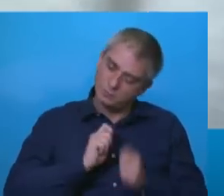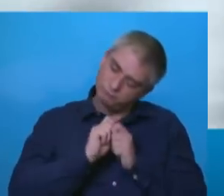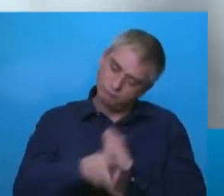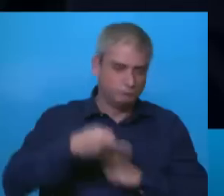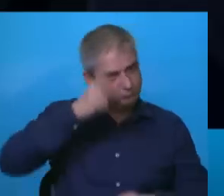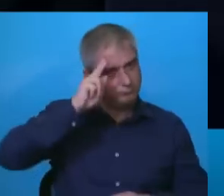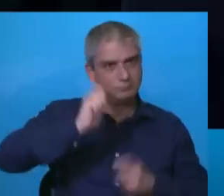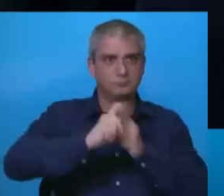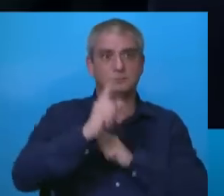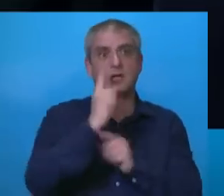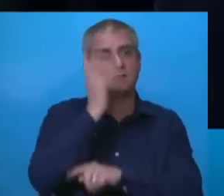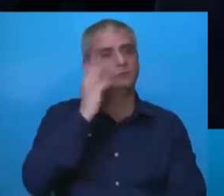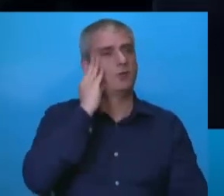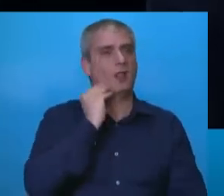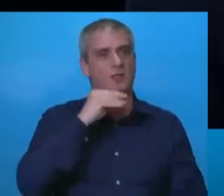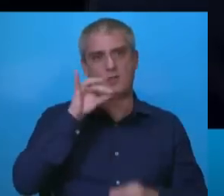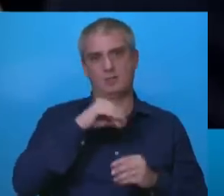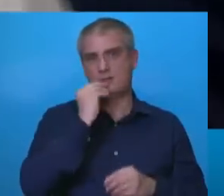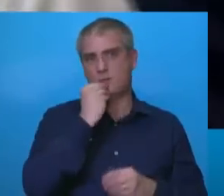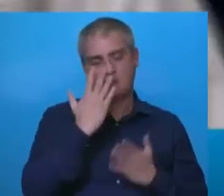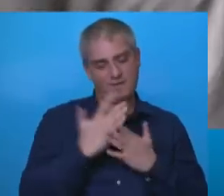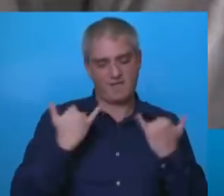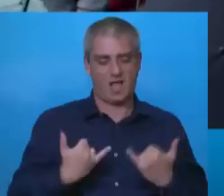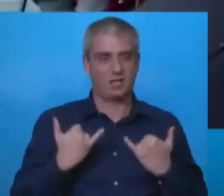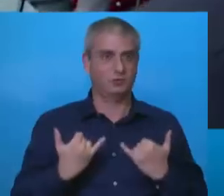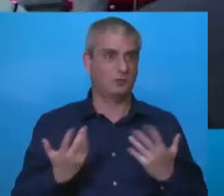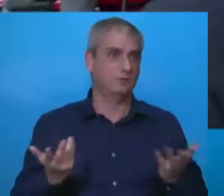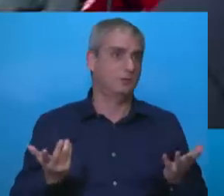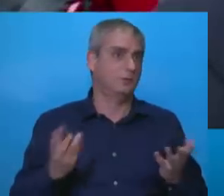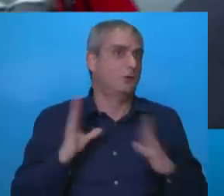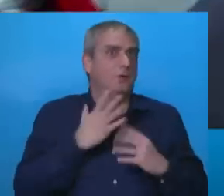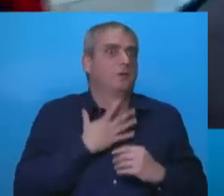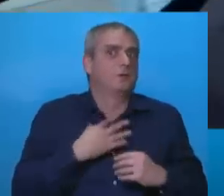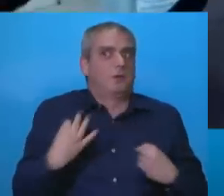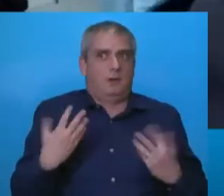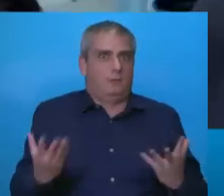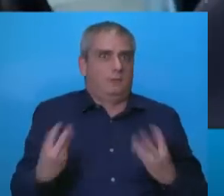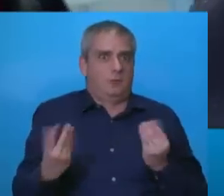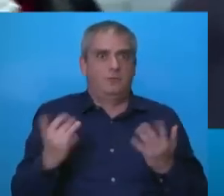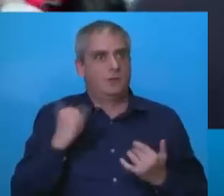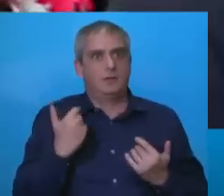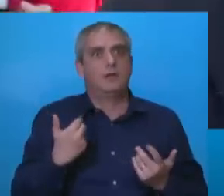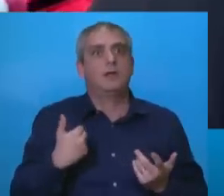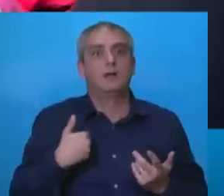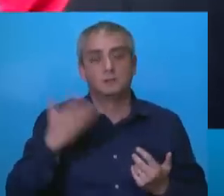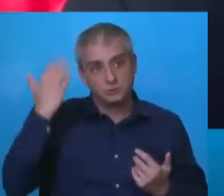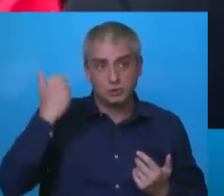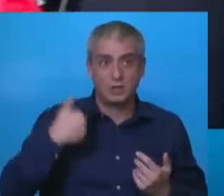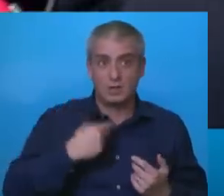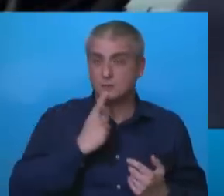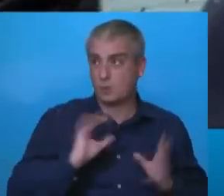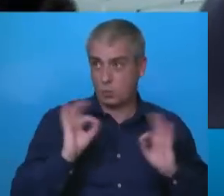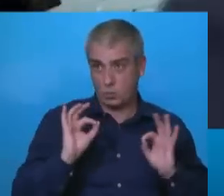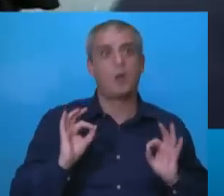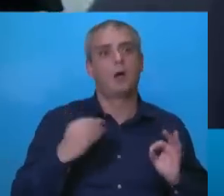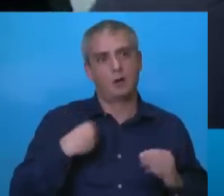מחיר גבוה כדי להנות מהפרי כבר עכשיו. משהו טוב, טעים. כן, אבל אני הייתי אז, שלא היה לי סוכר,